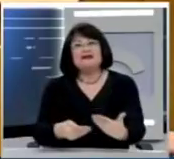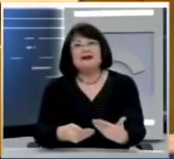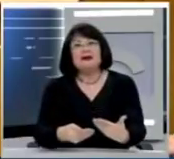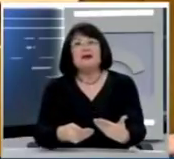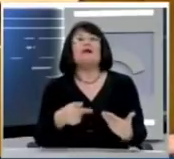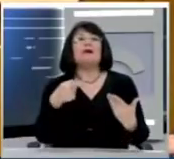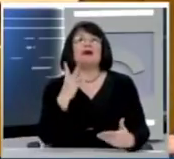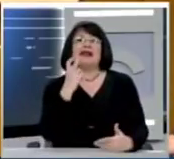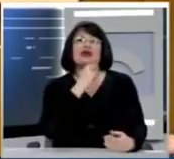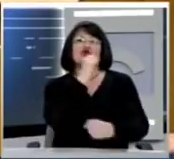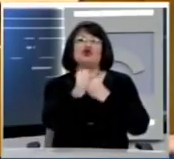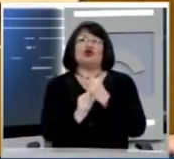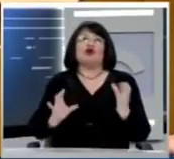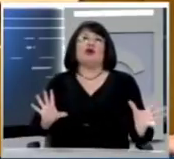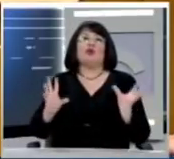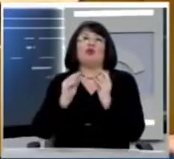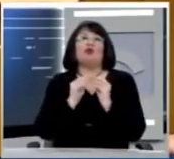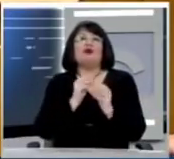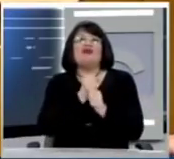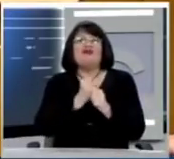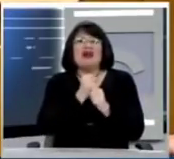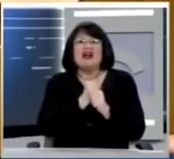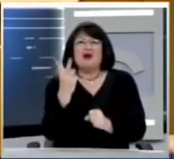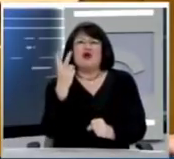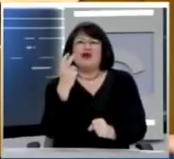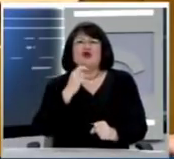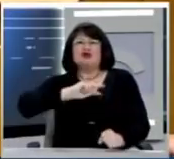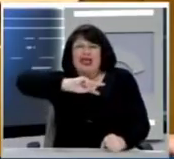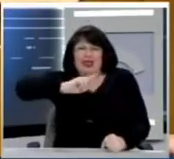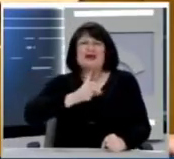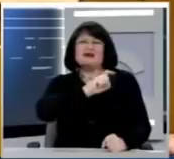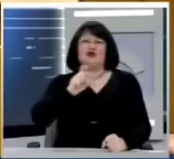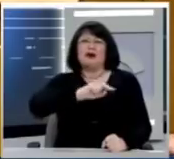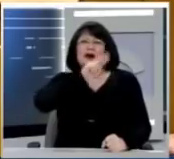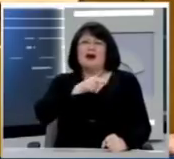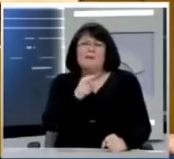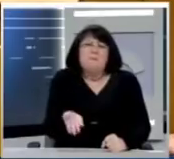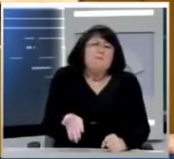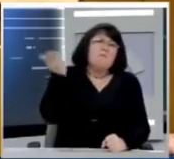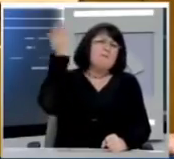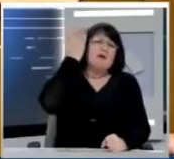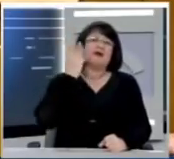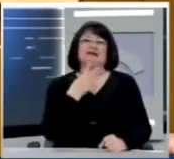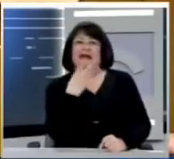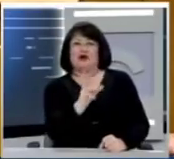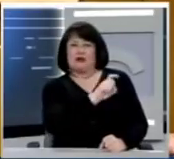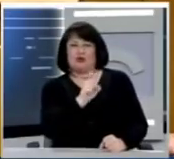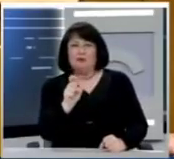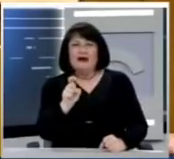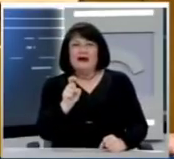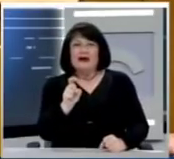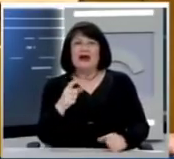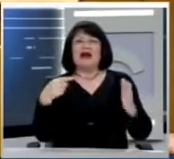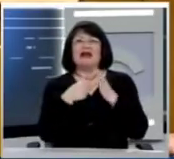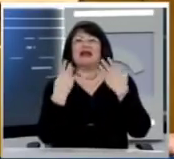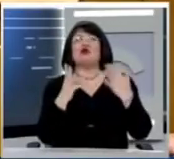σχεδόν μέσα σε 20 χρόνια τη φαρμακευτική δαπάνη στην Ελλάδα 20 δις περισσότερα. Από 300 εκατομμύρια το